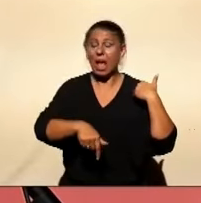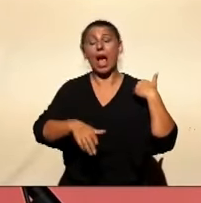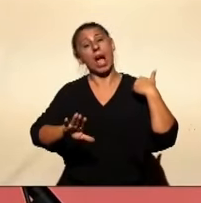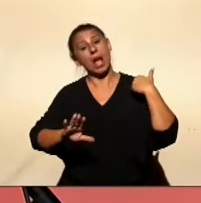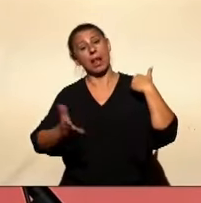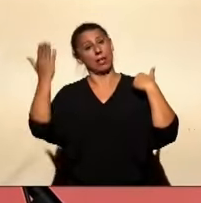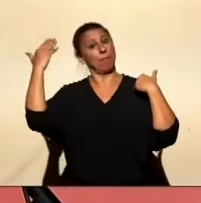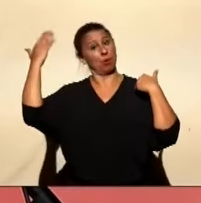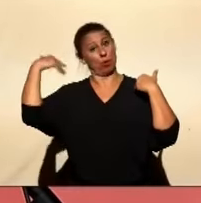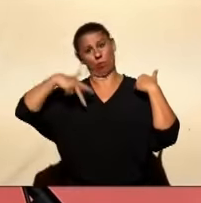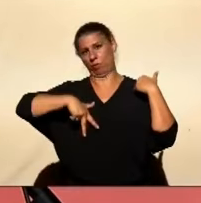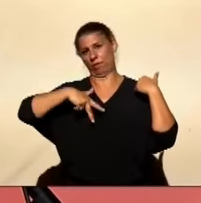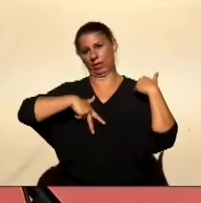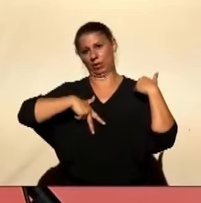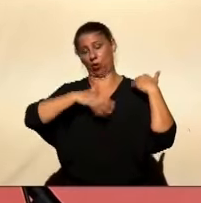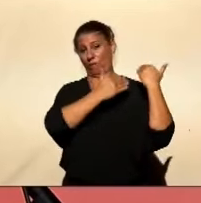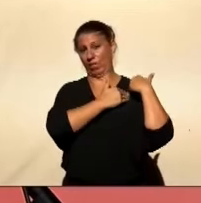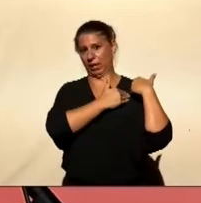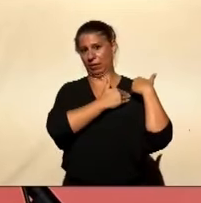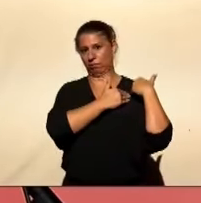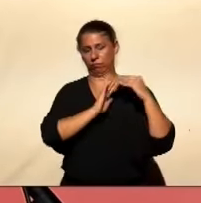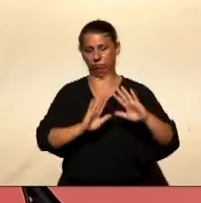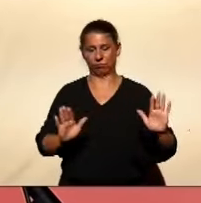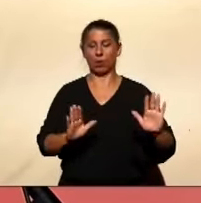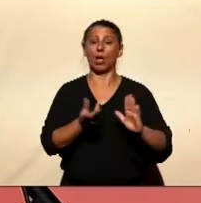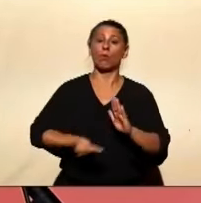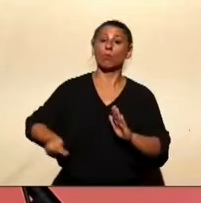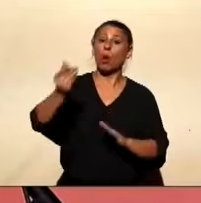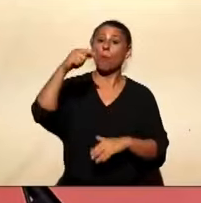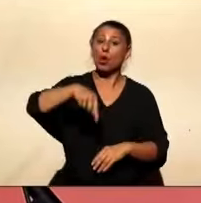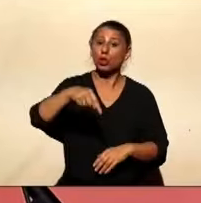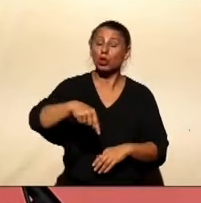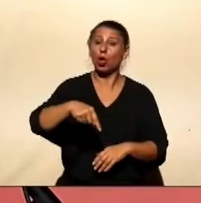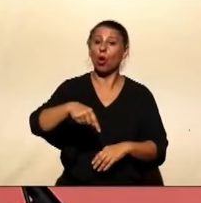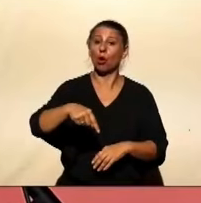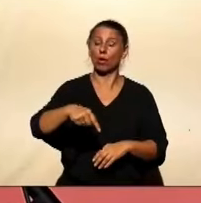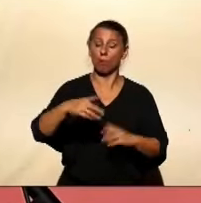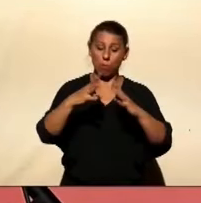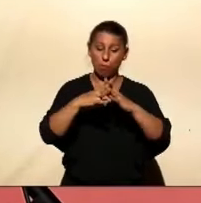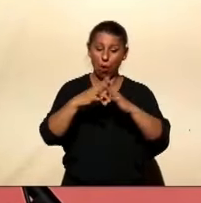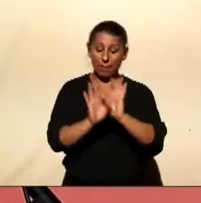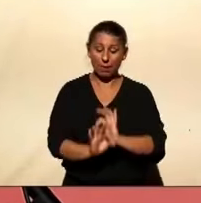και των προηγούμενων κυβερνήσεων. Πολύ περισσότερο τώρα που η πολεμική προετοιμασία